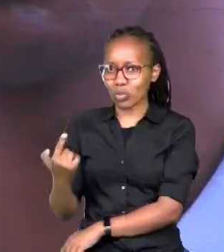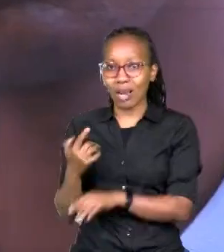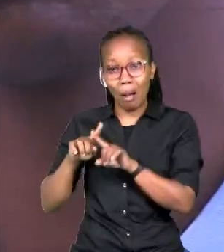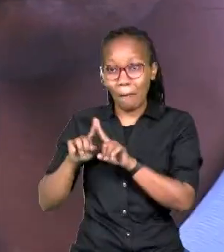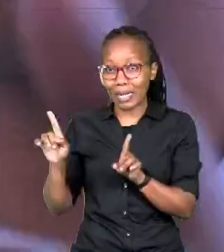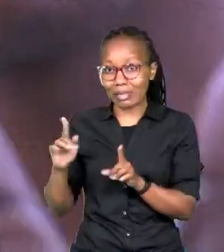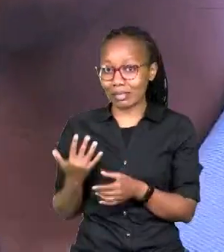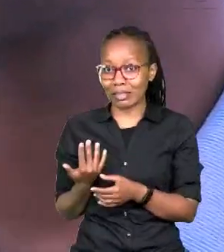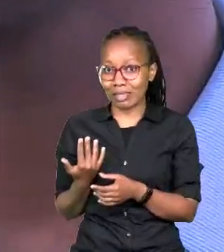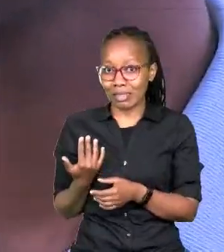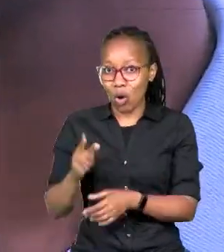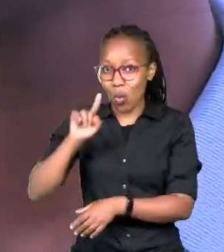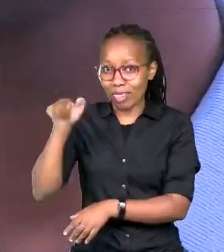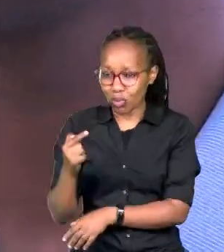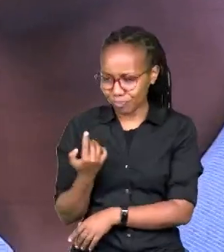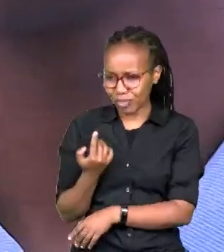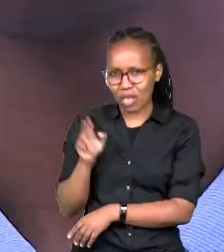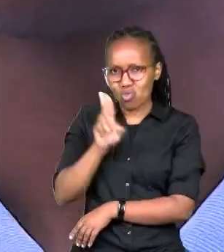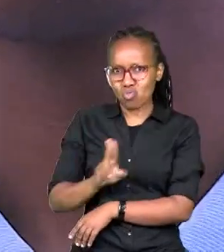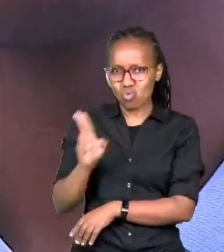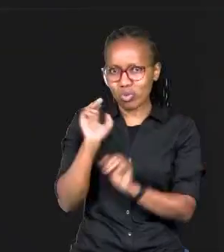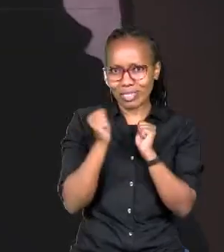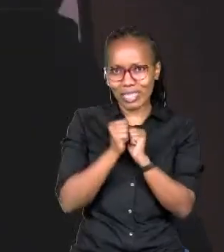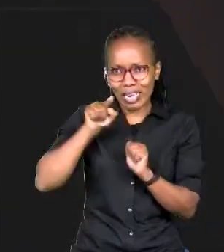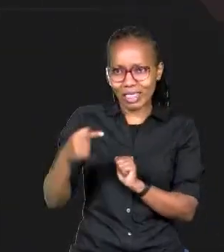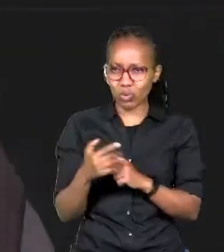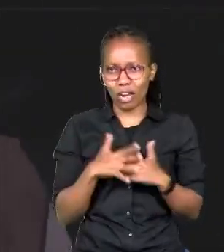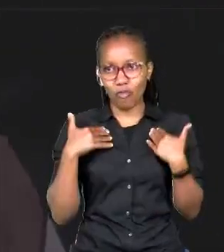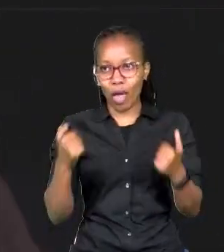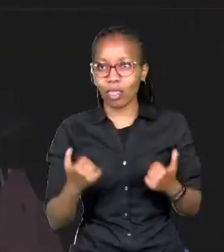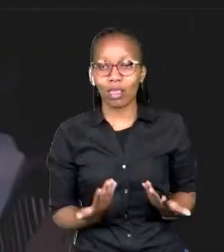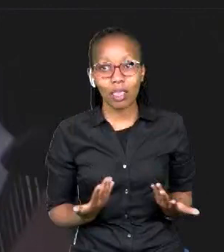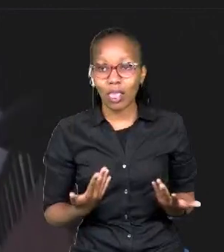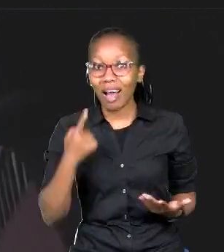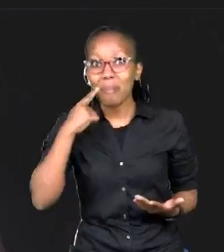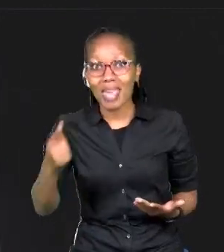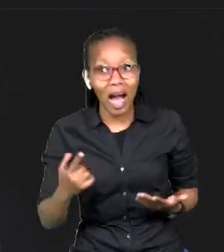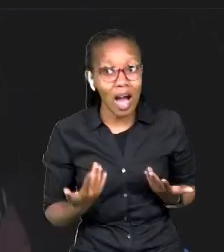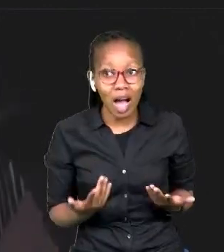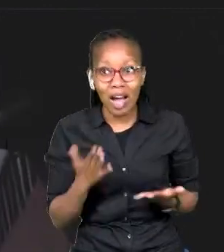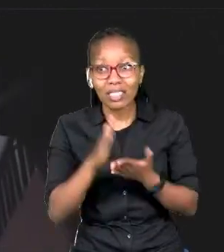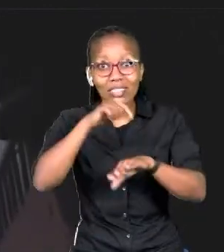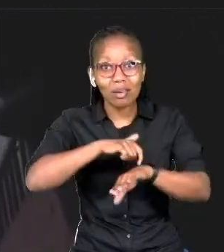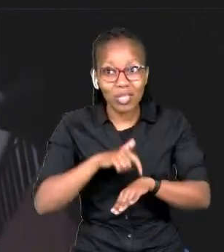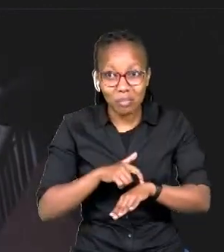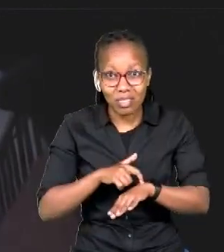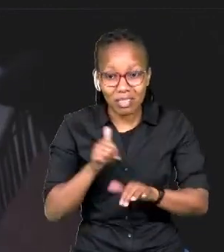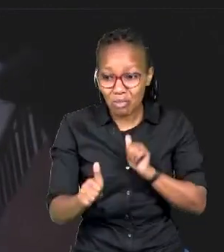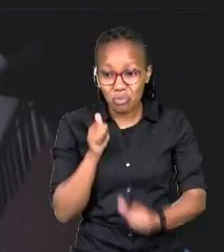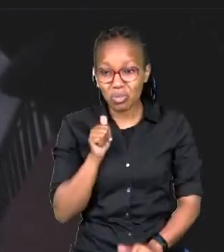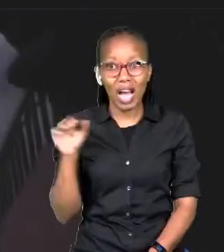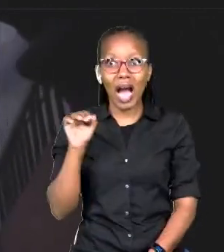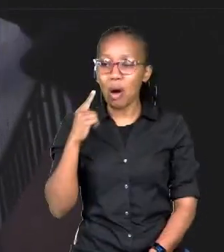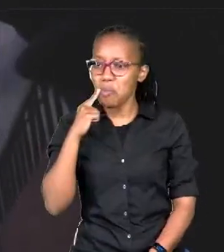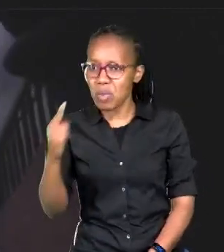lakini kwa hiyo 1000 nilitumia karibu 10,000 kujitibu. Hata 100 kuna wakati inafikaga hakuna kitu unakata. Hata ikiwa